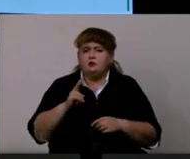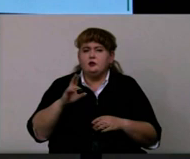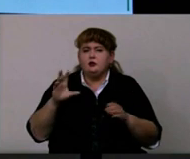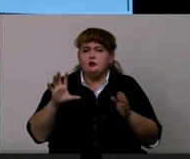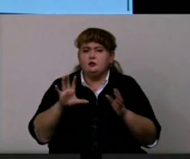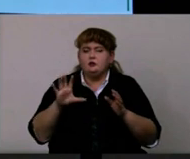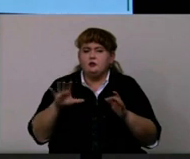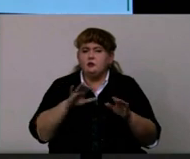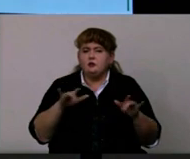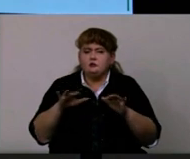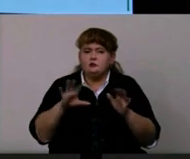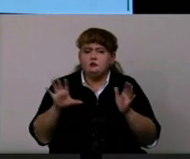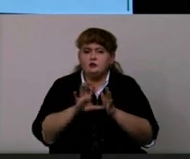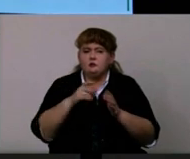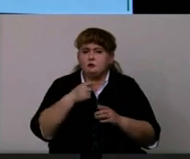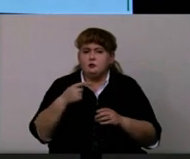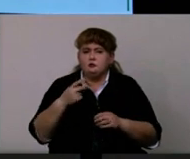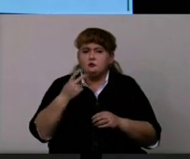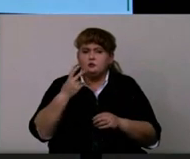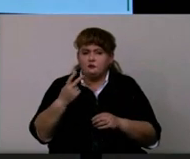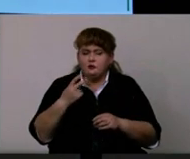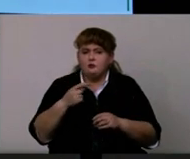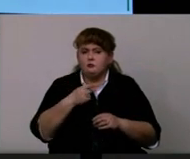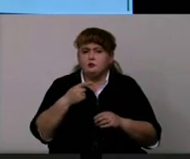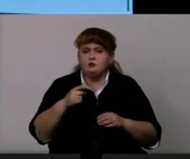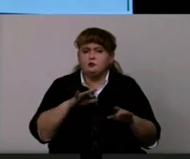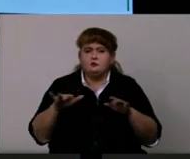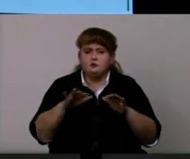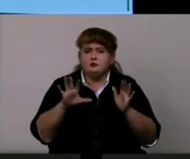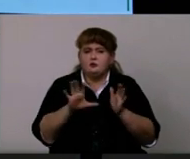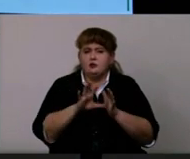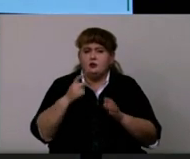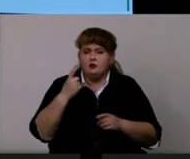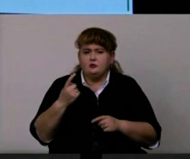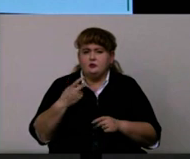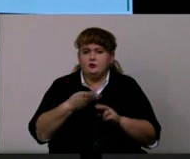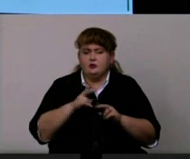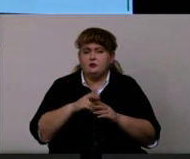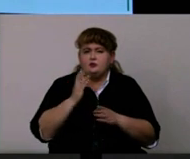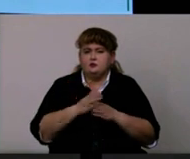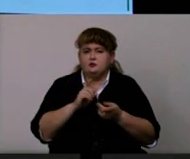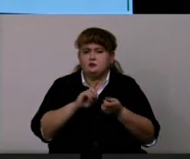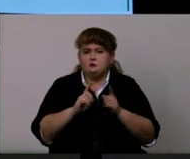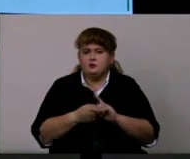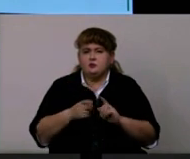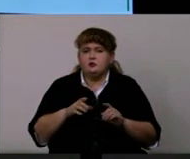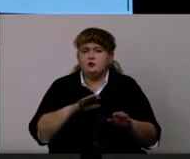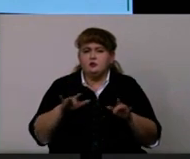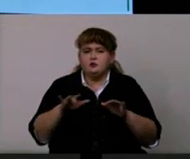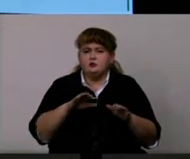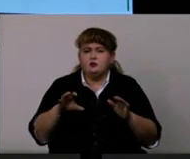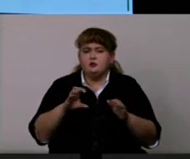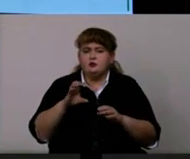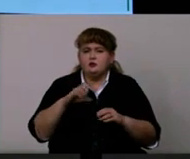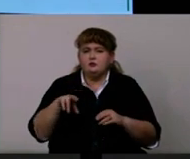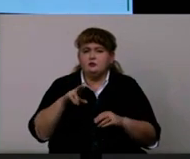кинетическая энергия 2 минус кинетическая энергия 1. А это есть изменение кинетической энергии, дельта